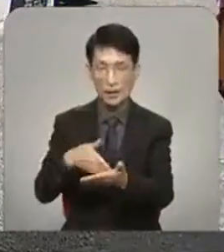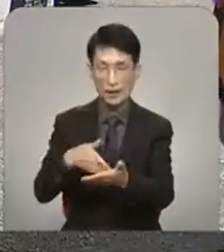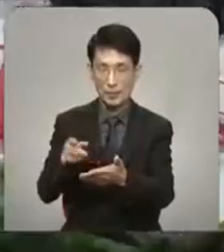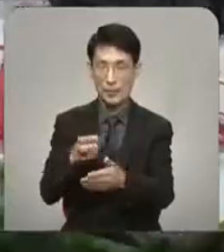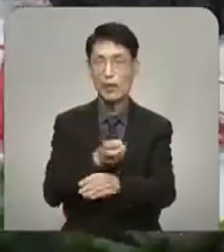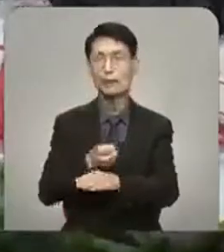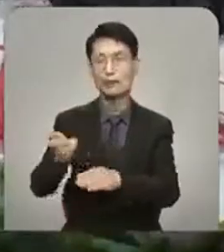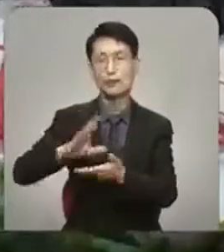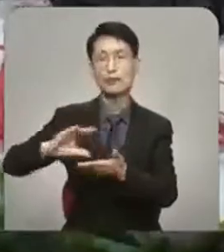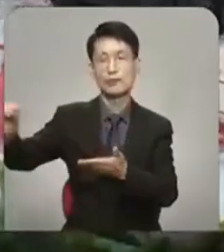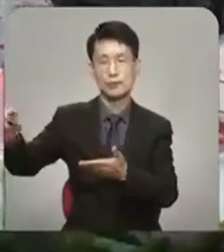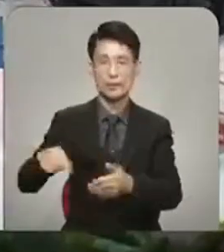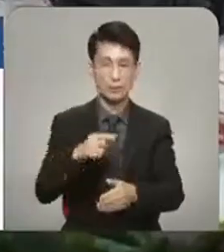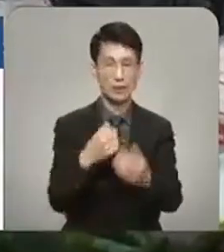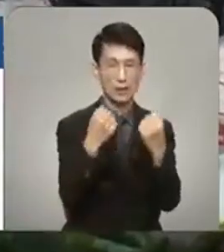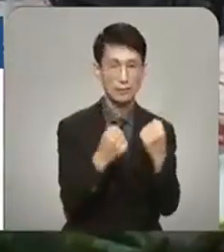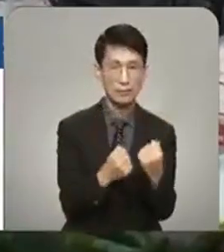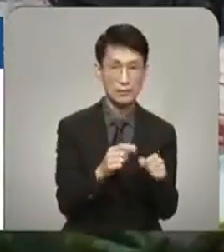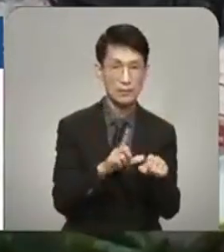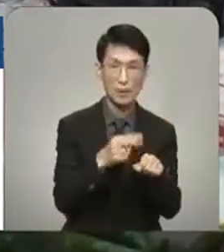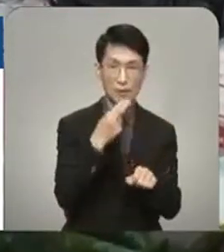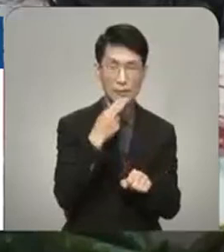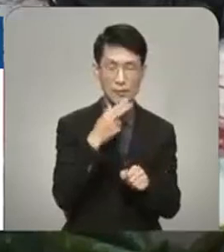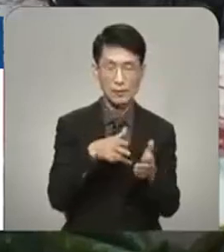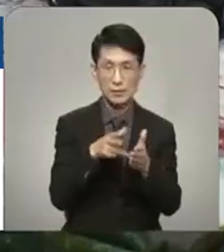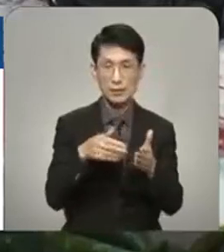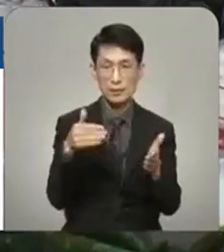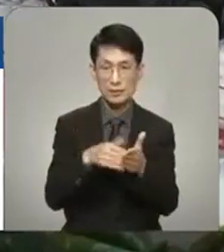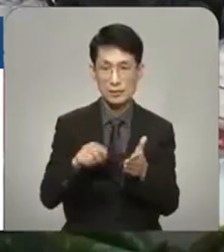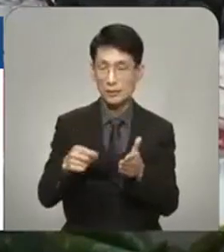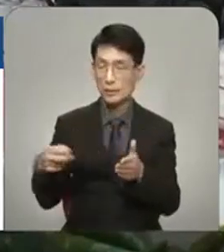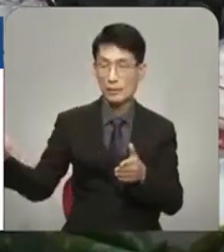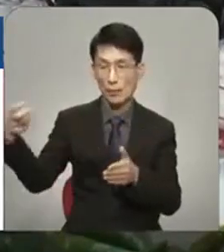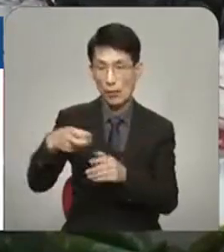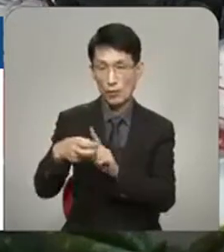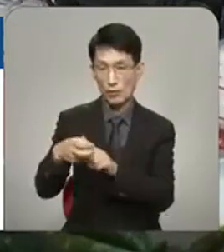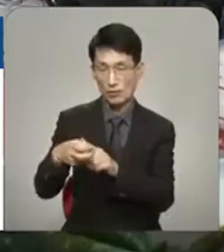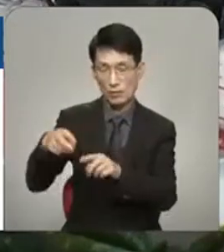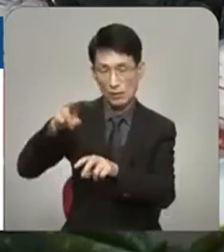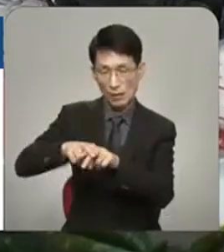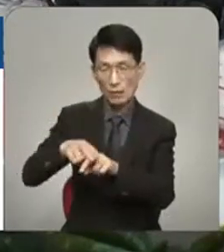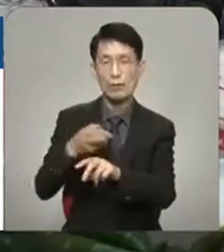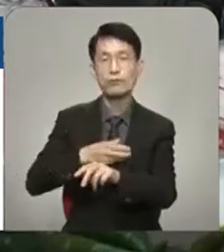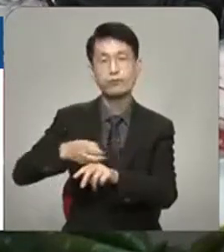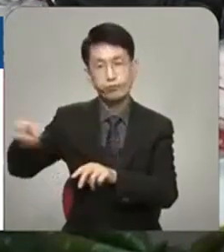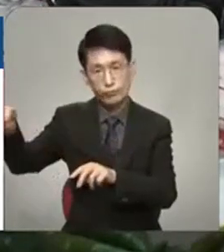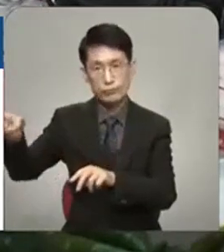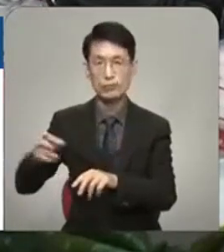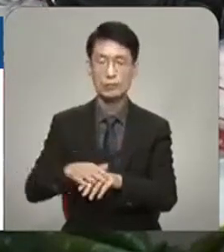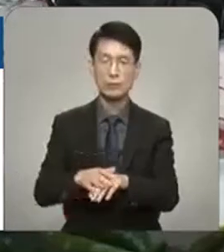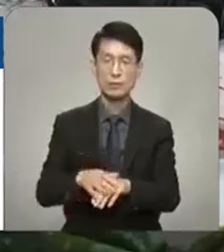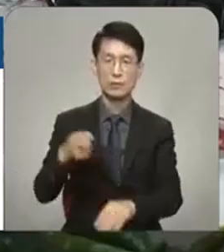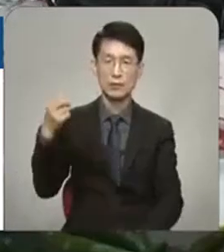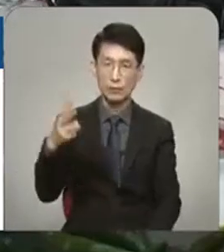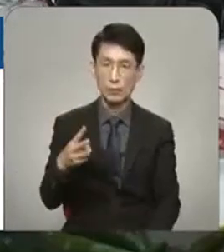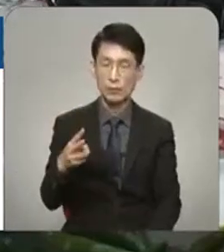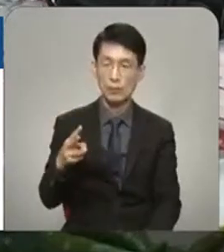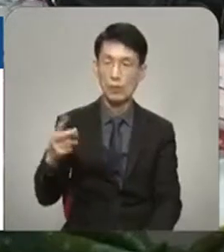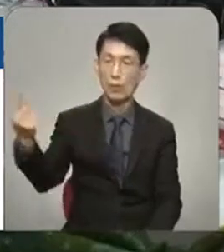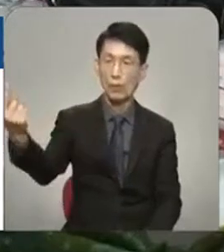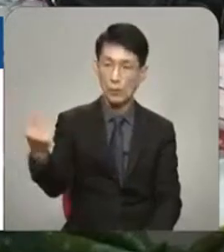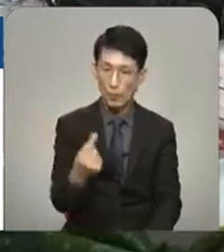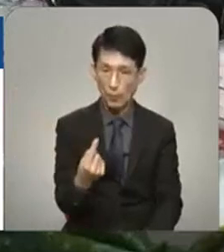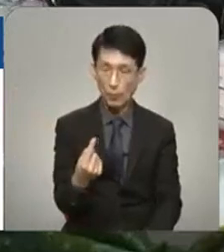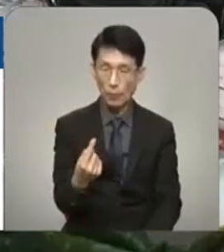머무를 시간이 없는 것 같아요. 차가 오면 기다렸다가 태워가지고 바로 가고 또 그 사람들이 차 시간이